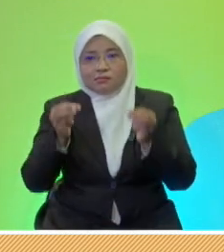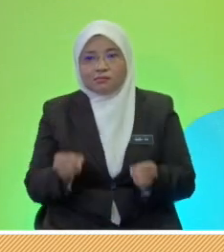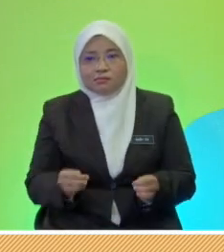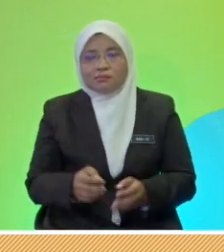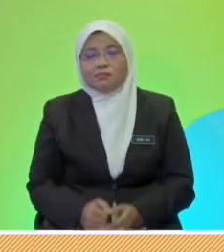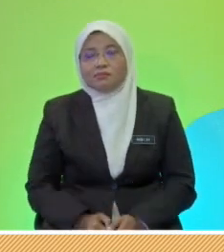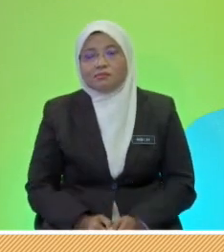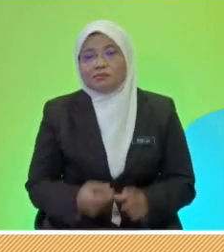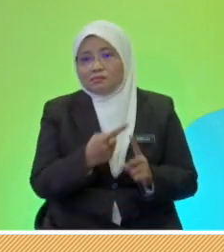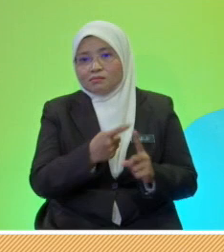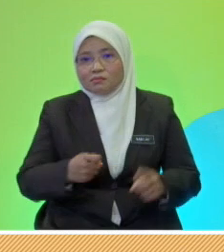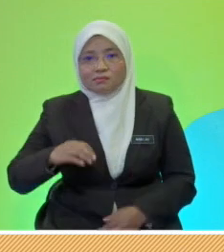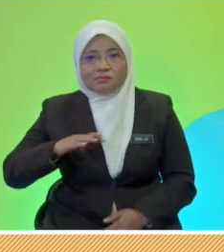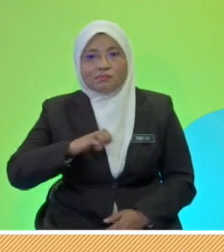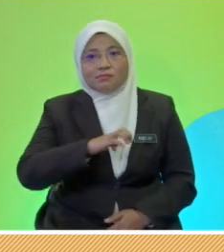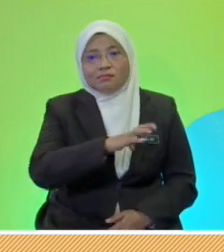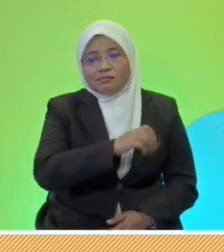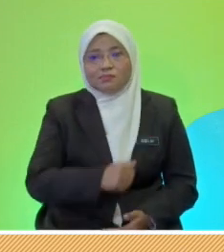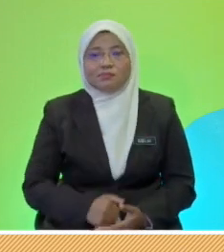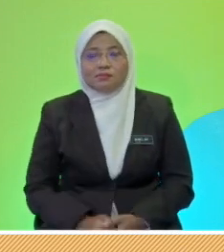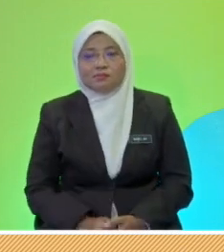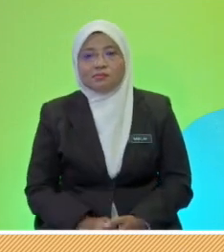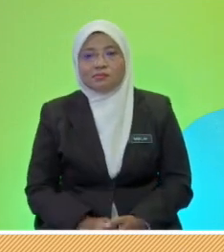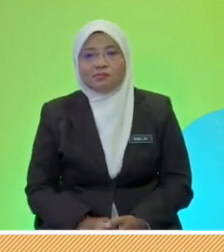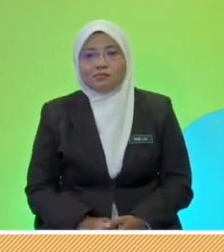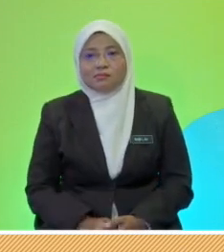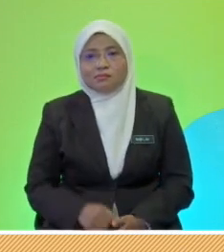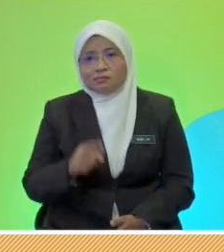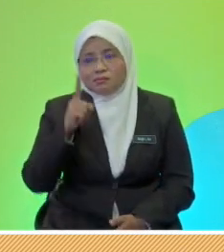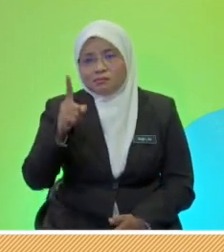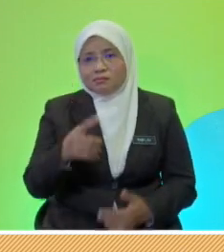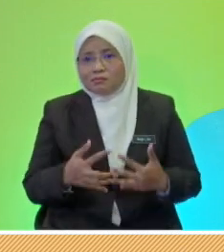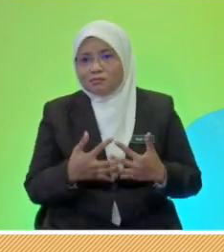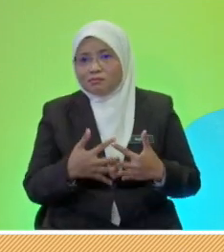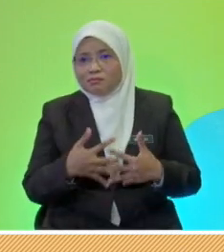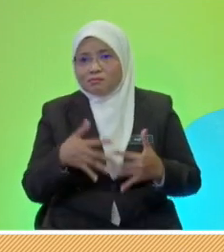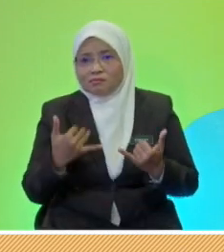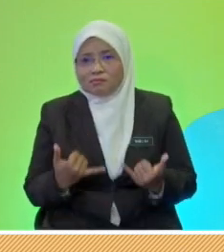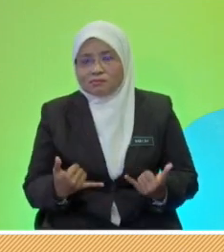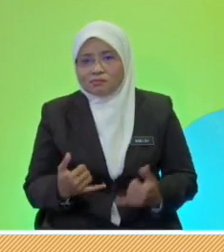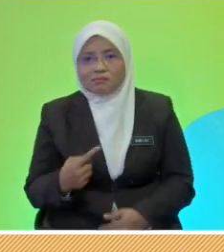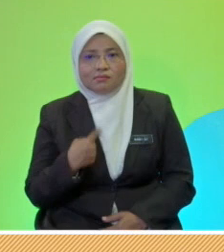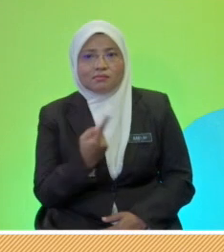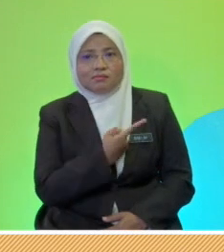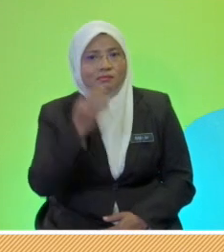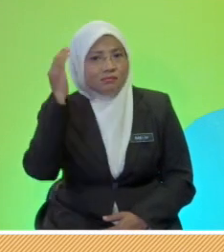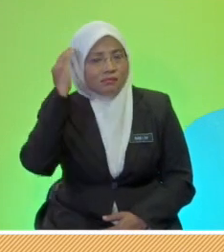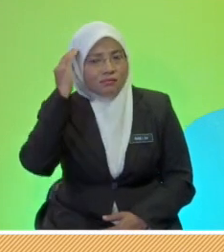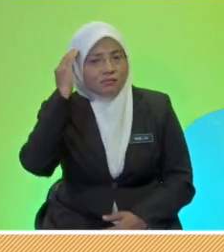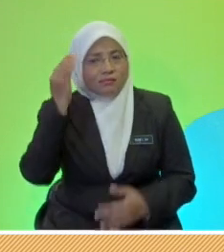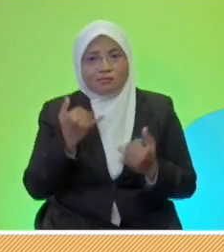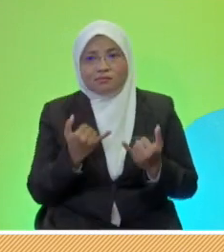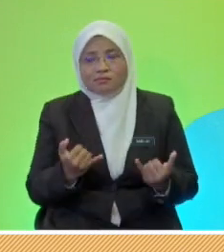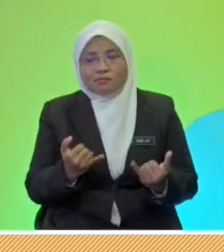penghasilan insulin manusia mulai berteria ini merupakan satu industri dan sekarang Coba kita tahu bahwa keperluan